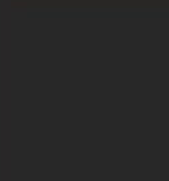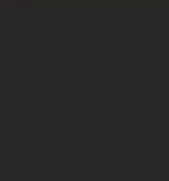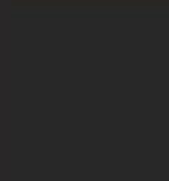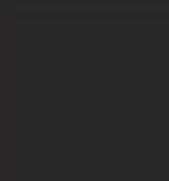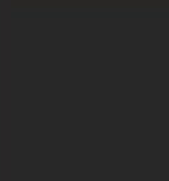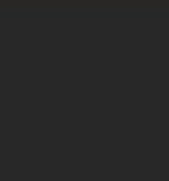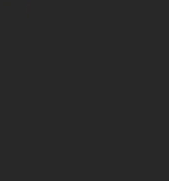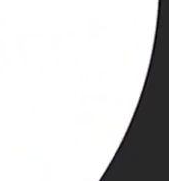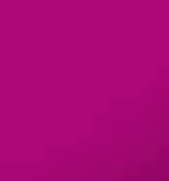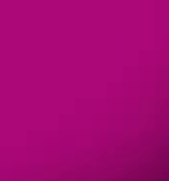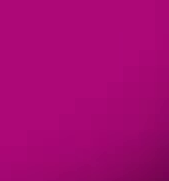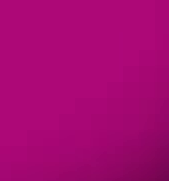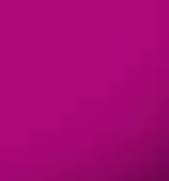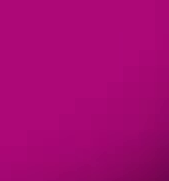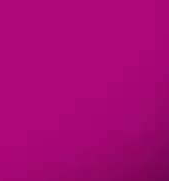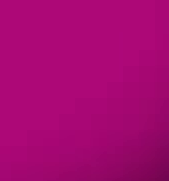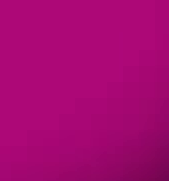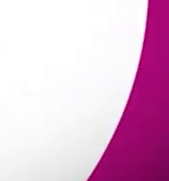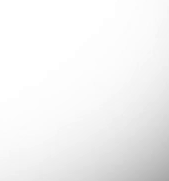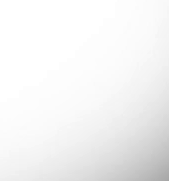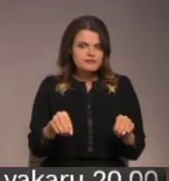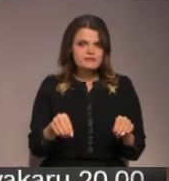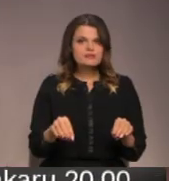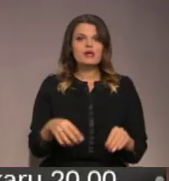Re, viss ēters ir te!